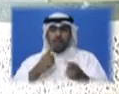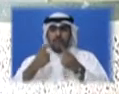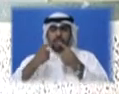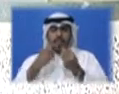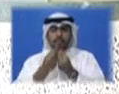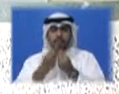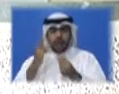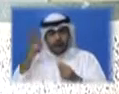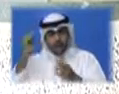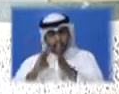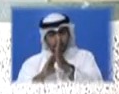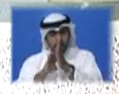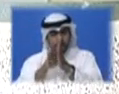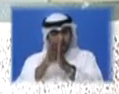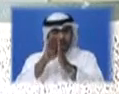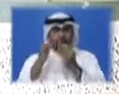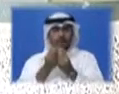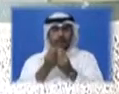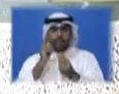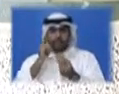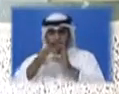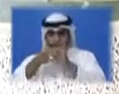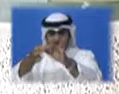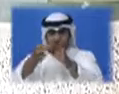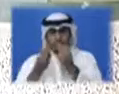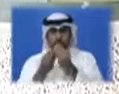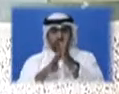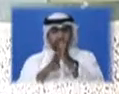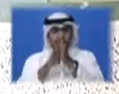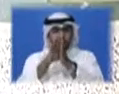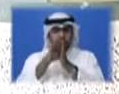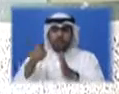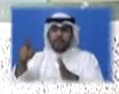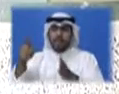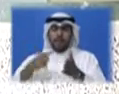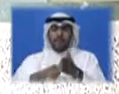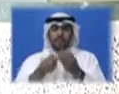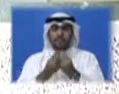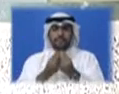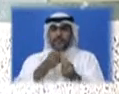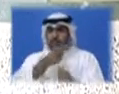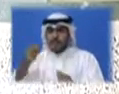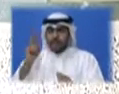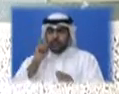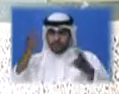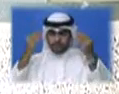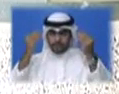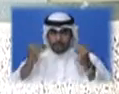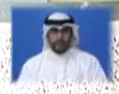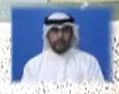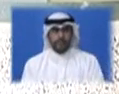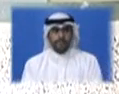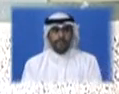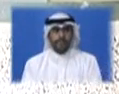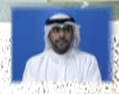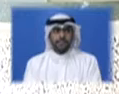ما هو إلا دليل مثمر على الشراكة الفعالة التي يحرص عليها المعهد في كافة المجالات العلمية. من